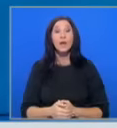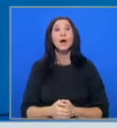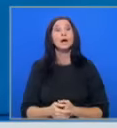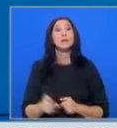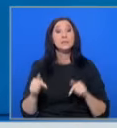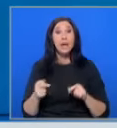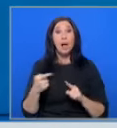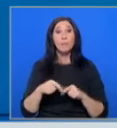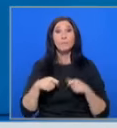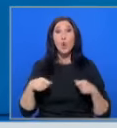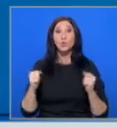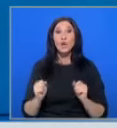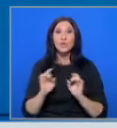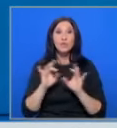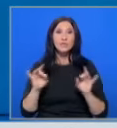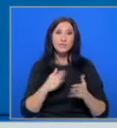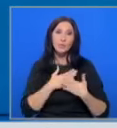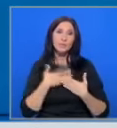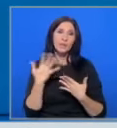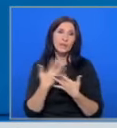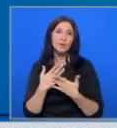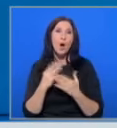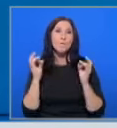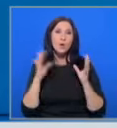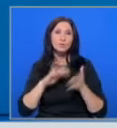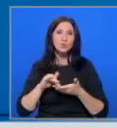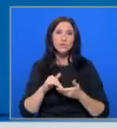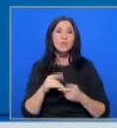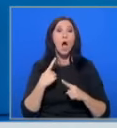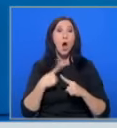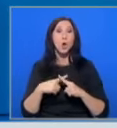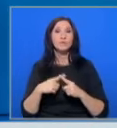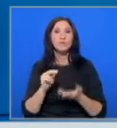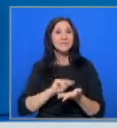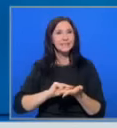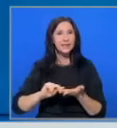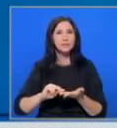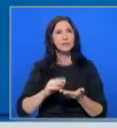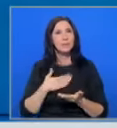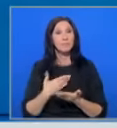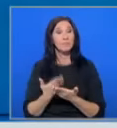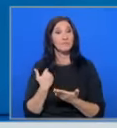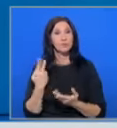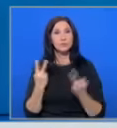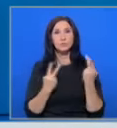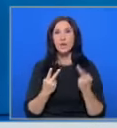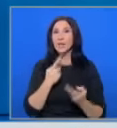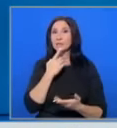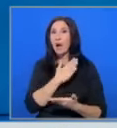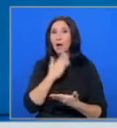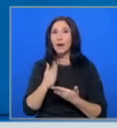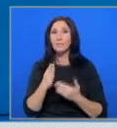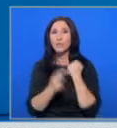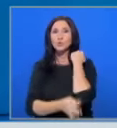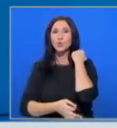Сега към дългоочаквана новина за любителите на киното. Профсъюзите на холивудските сценаристи постигнаха предварително споразумение за край